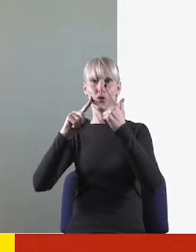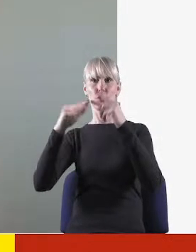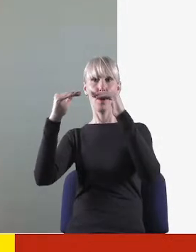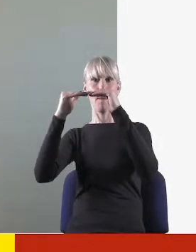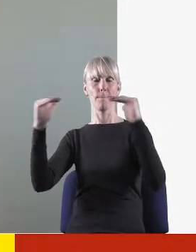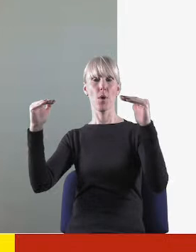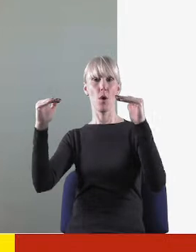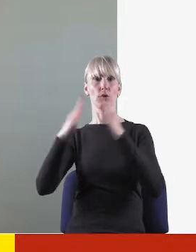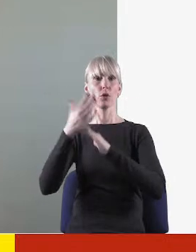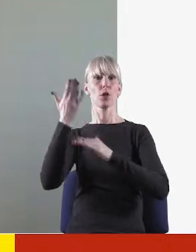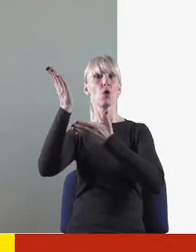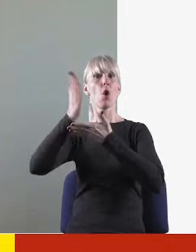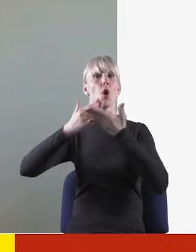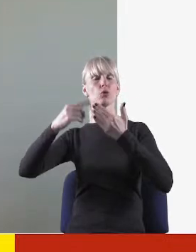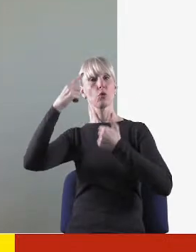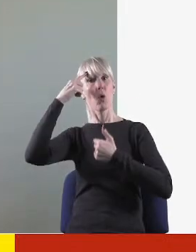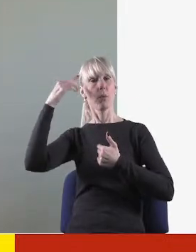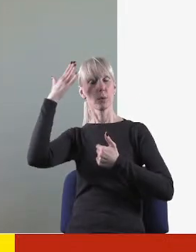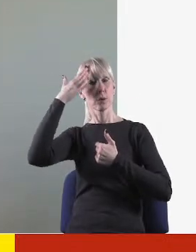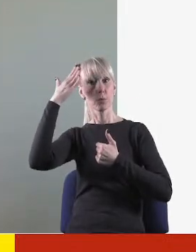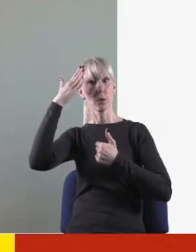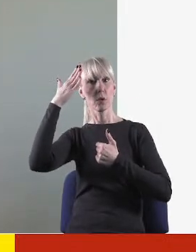oddziały psychiatryczne przy